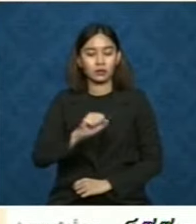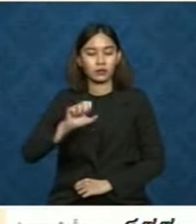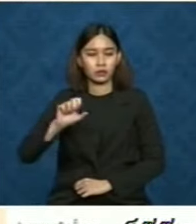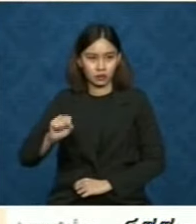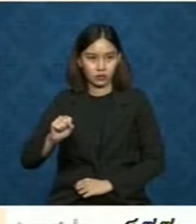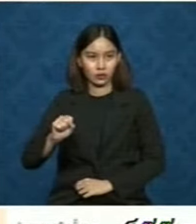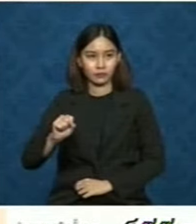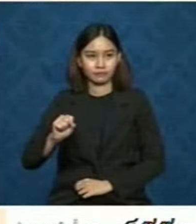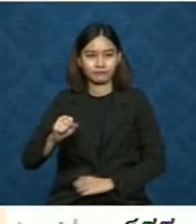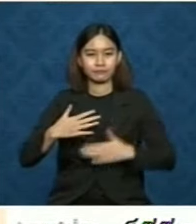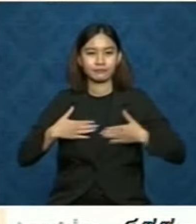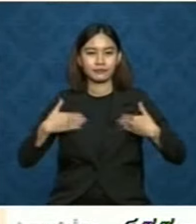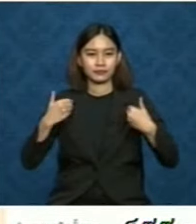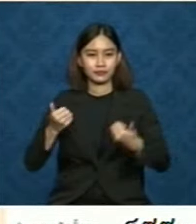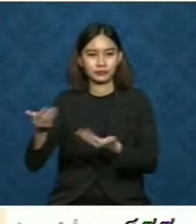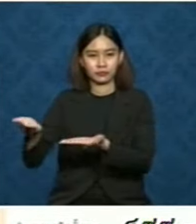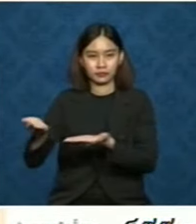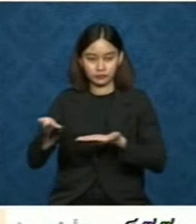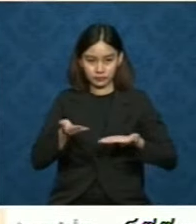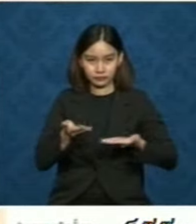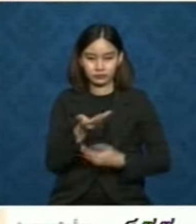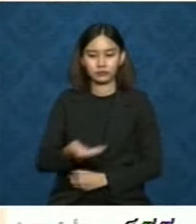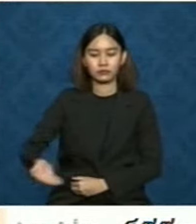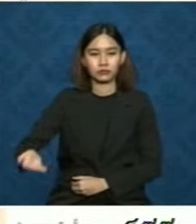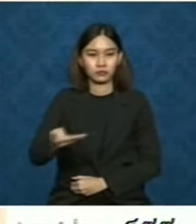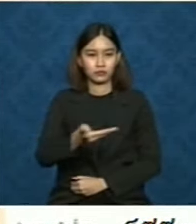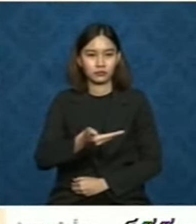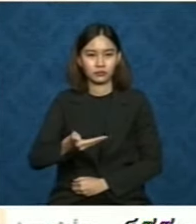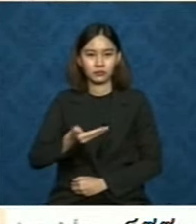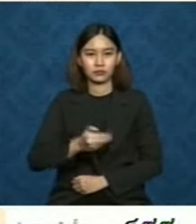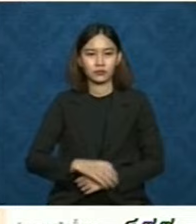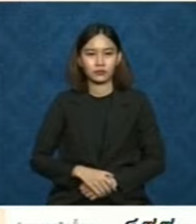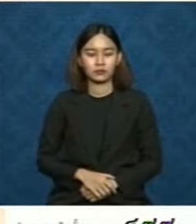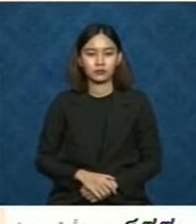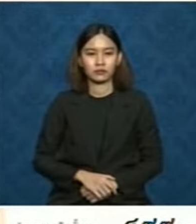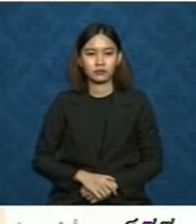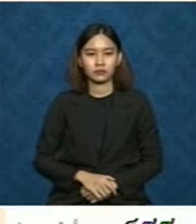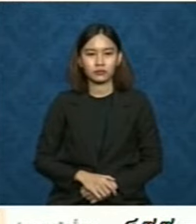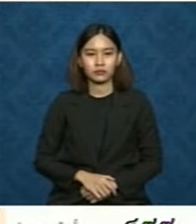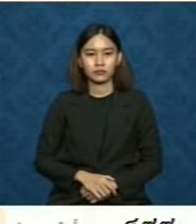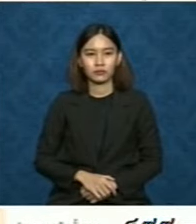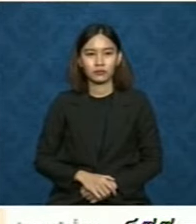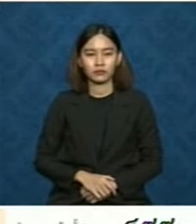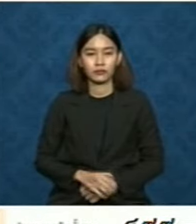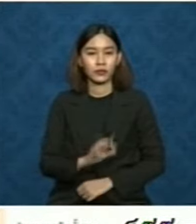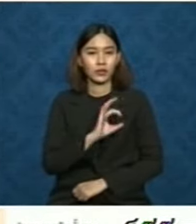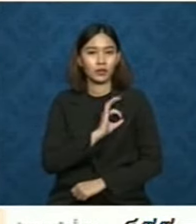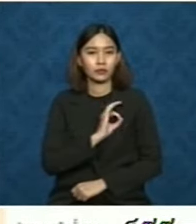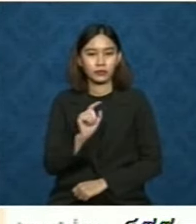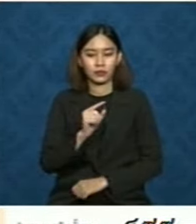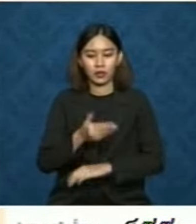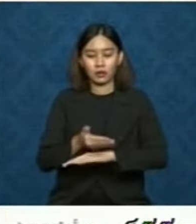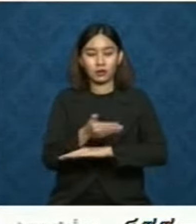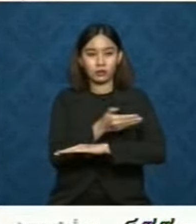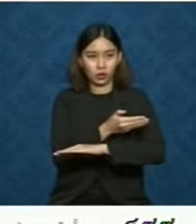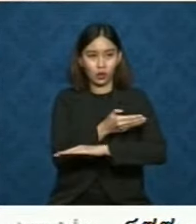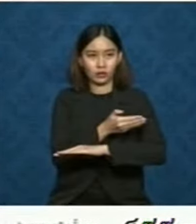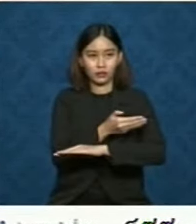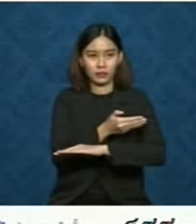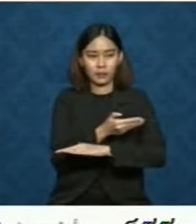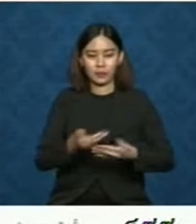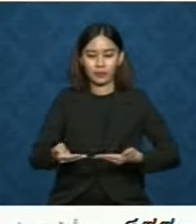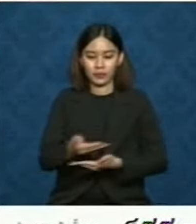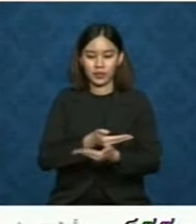ราษฎรขอต้อนรับทุกท่านนะครับท่านสมาชิกครับก่อนที่จะดำเนินการ